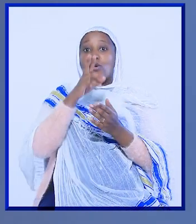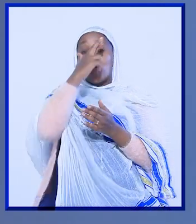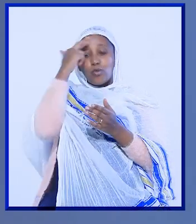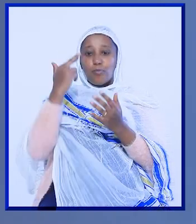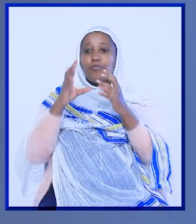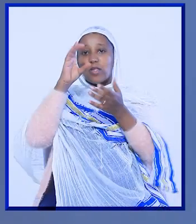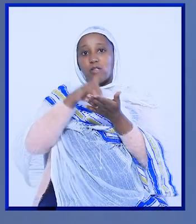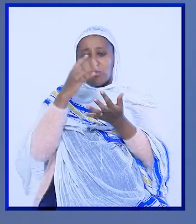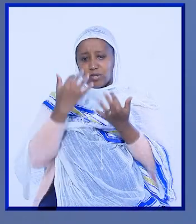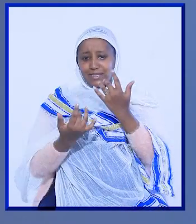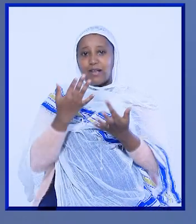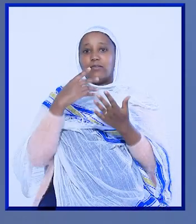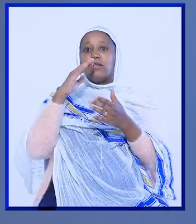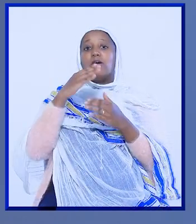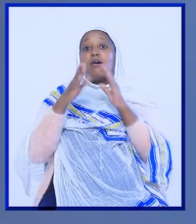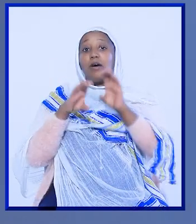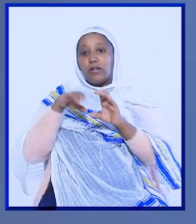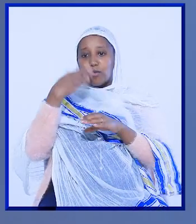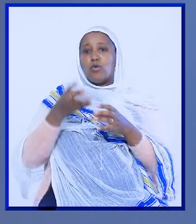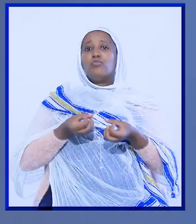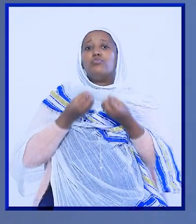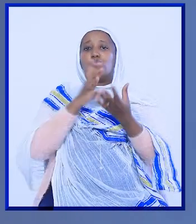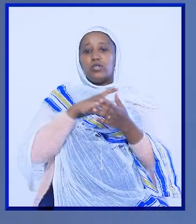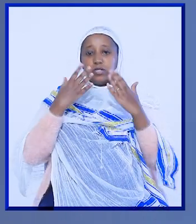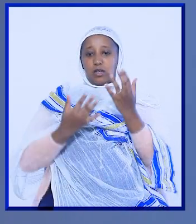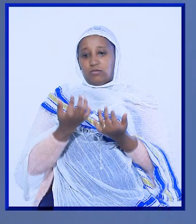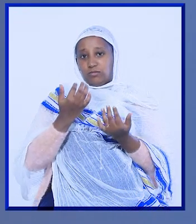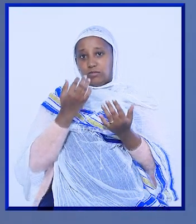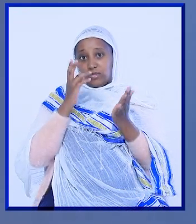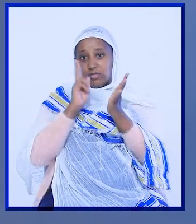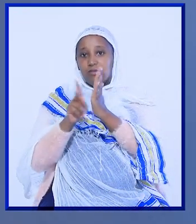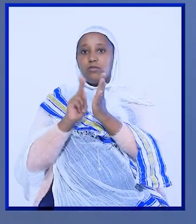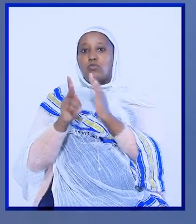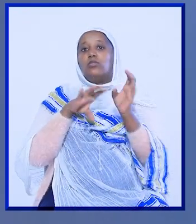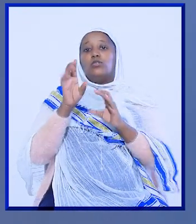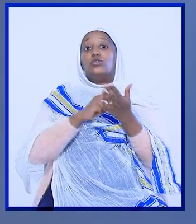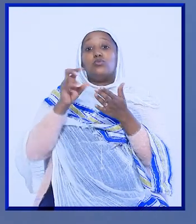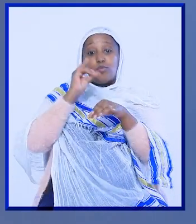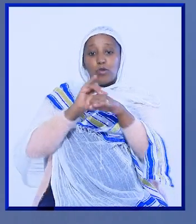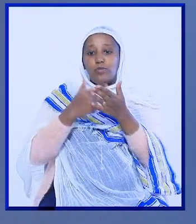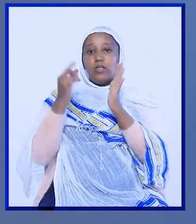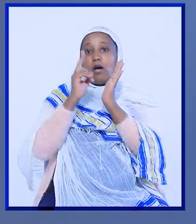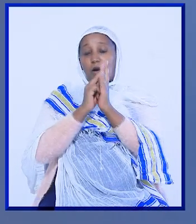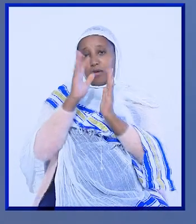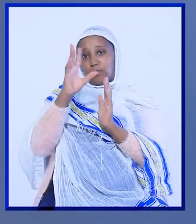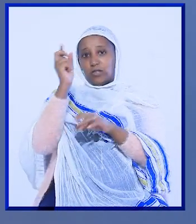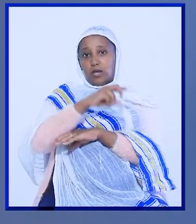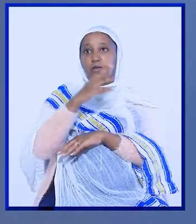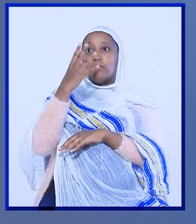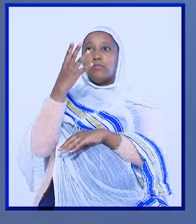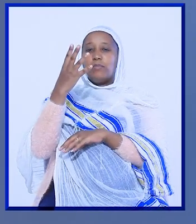ይሄ ነው። ሮም ከተማዋን ካነደደ በኋላ ብዙ ክርስቲያኖች እንዲጨፈጨፉ ተደርጓል። ቅዱስ ጳውሎስ በዚህ ዕለት ሐምሌ 5